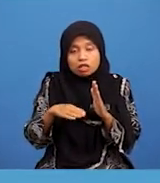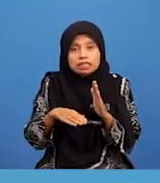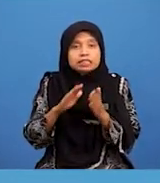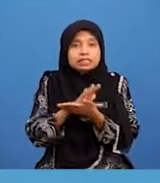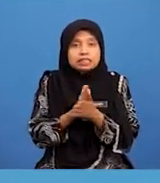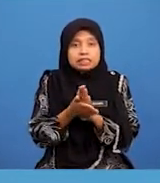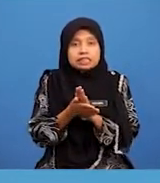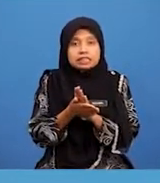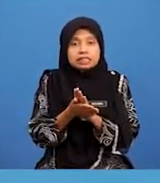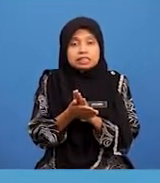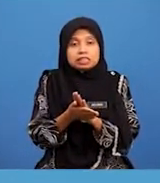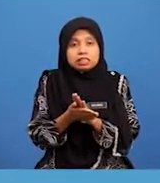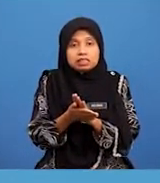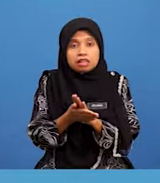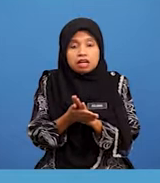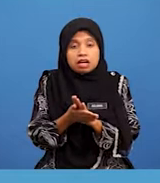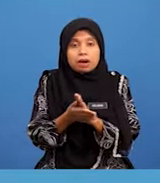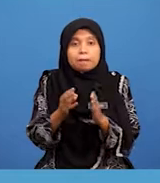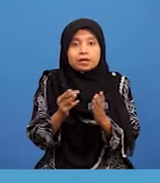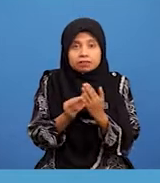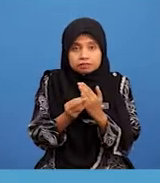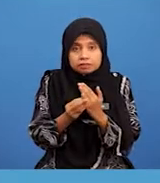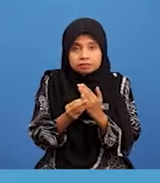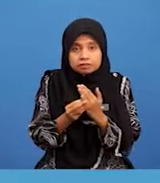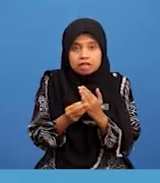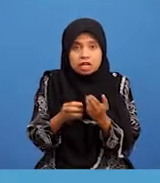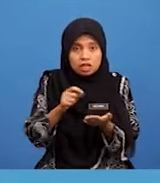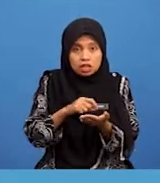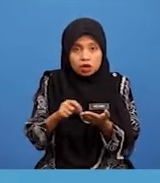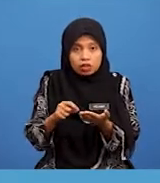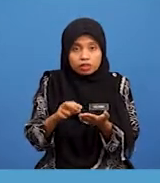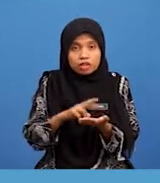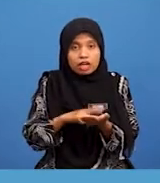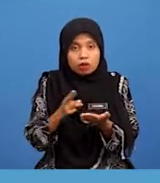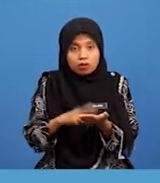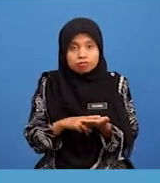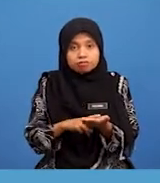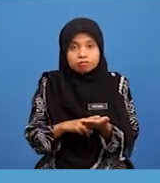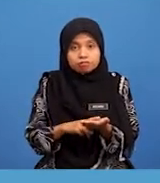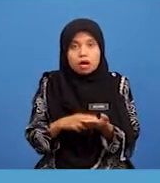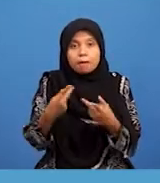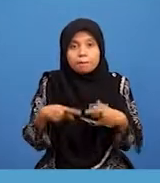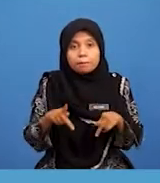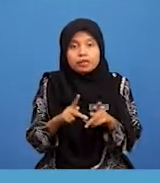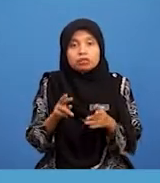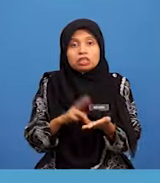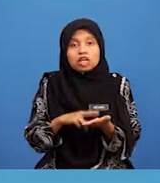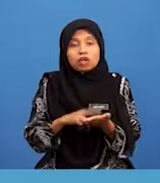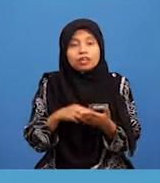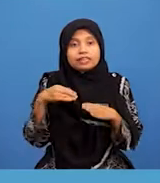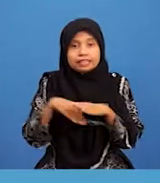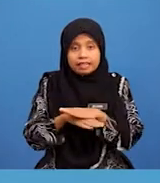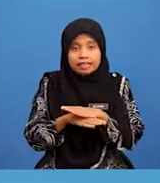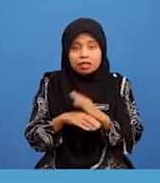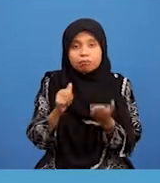dari nilai buku, maka perekodan diskaun diterima perlu direkod di dalam